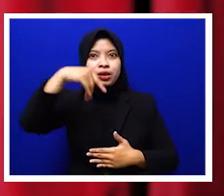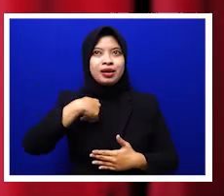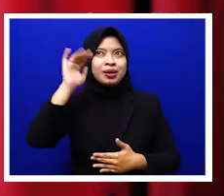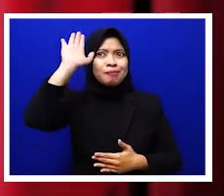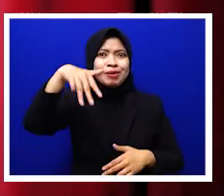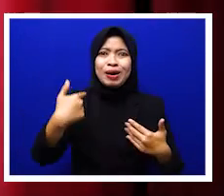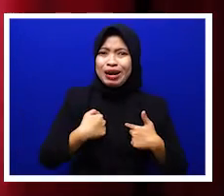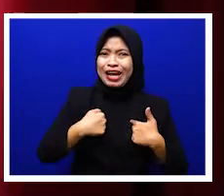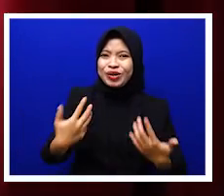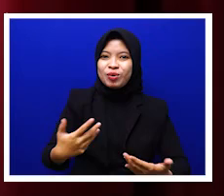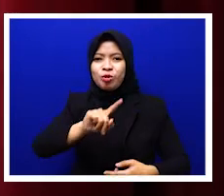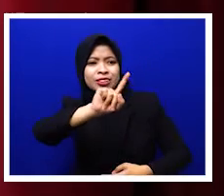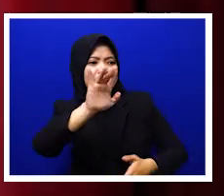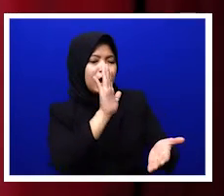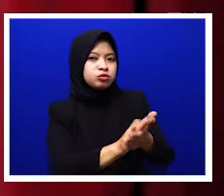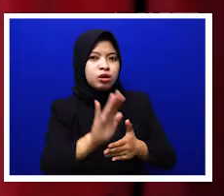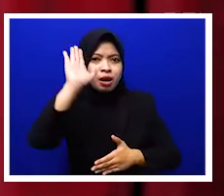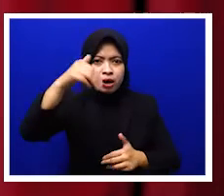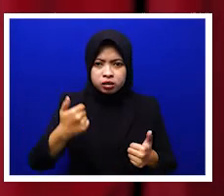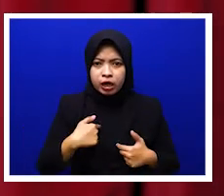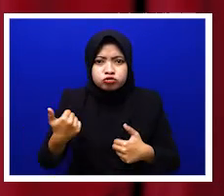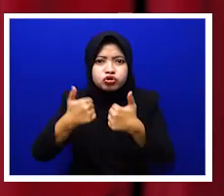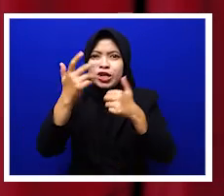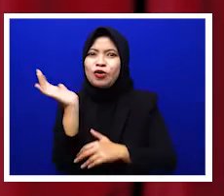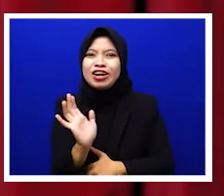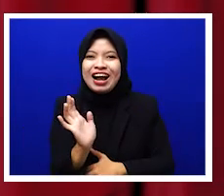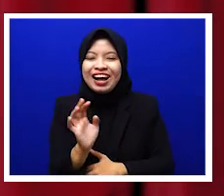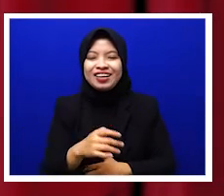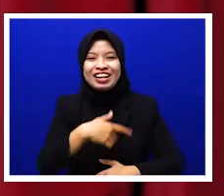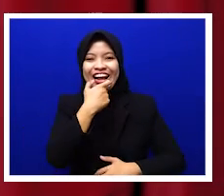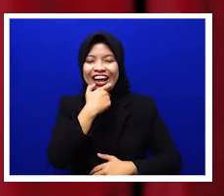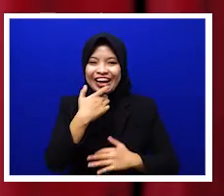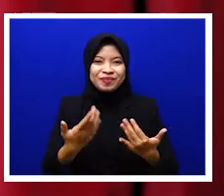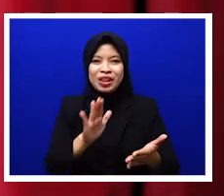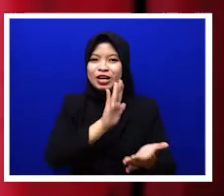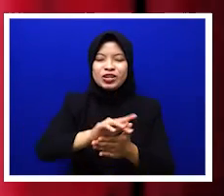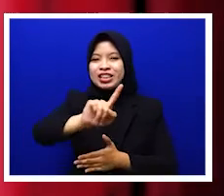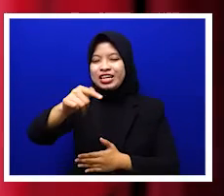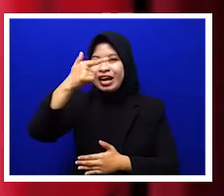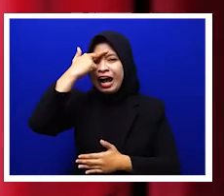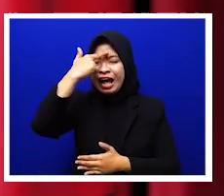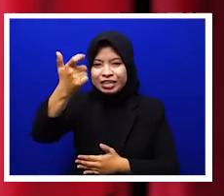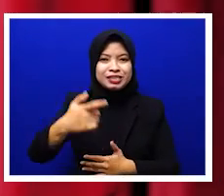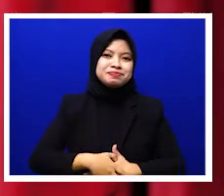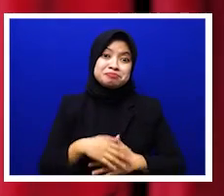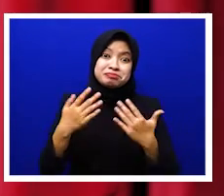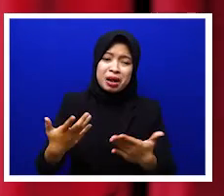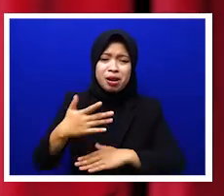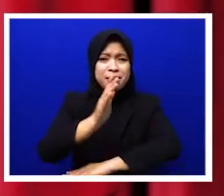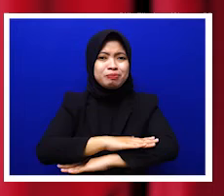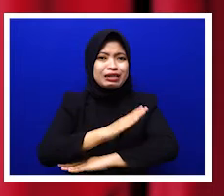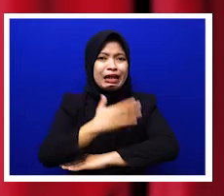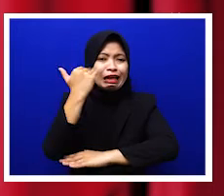saya nih, pengen nanya nih ke dia, deket depan saya sukses apa enggak nih. Tapi kita tanya ke Bung Zek dulu nih. Bung Zek, ini gimana berita